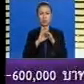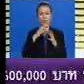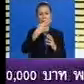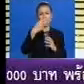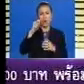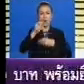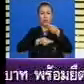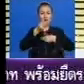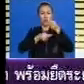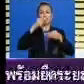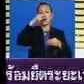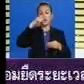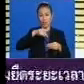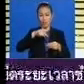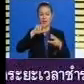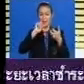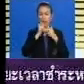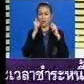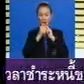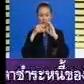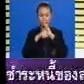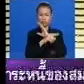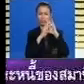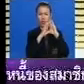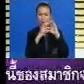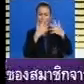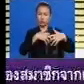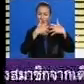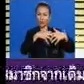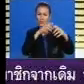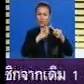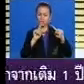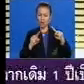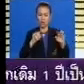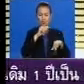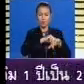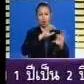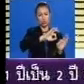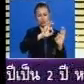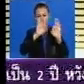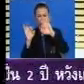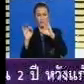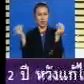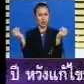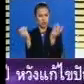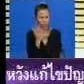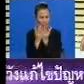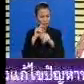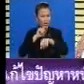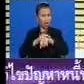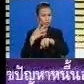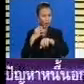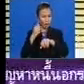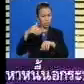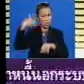กลัวกันลครับว่าปัญหามาบตะพุดหากยืดเยื้อเกิน 1ปีก็จะทำให้การลงทุนมีผลกระทบต่อเนื่องยาวนานาจจะกินเวลา 5